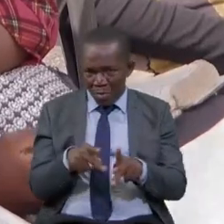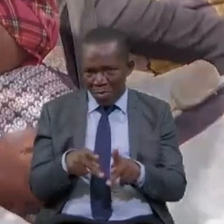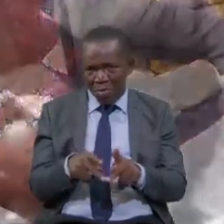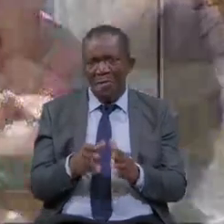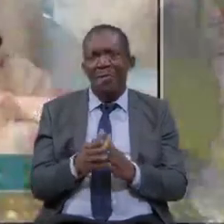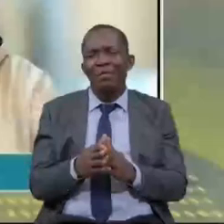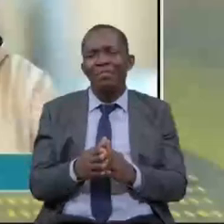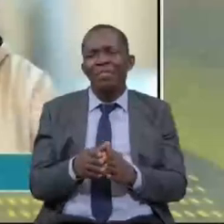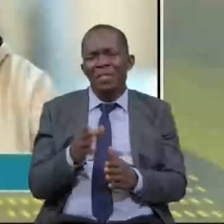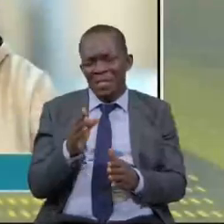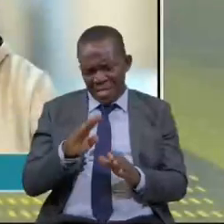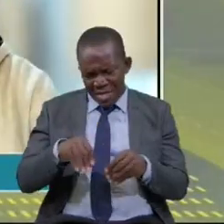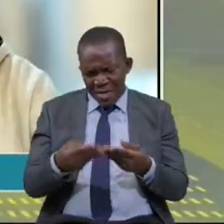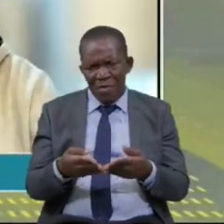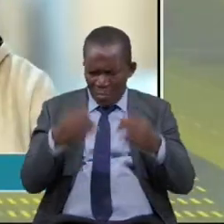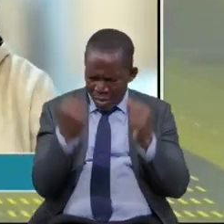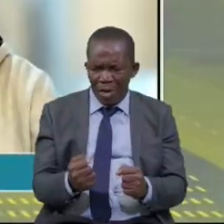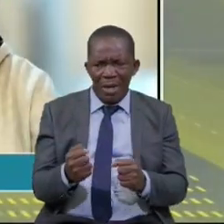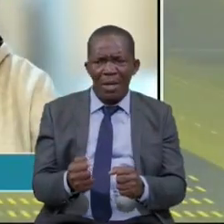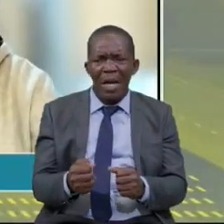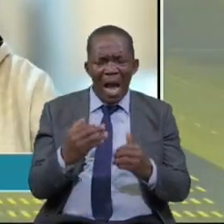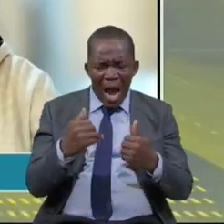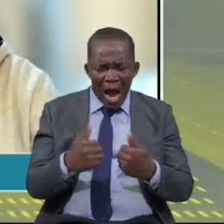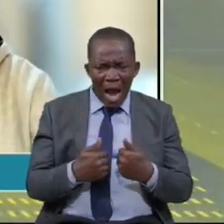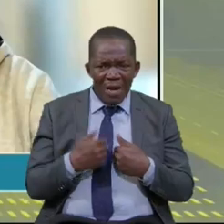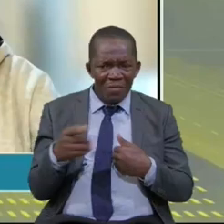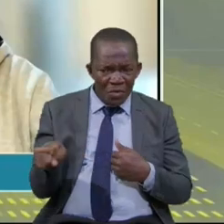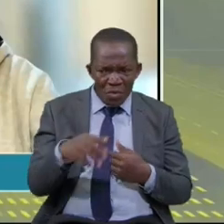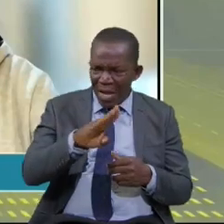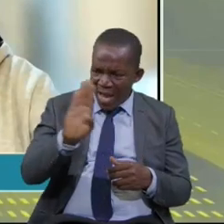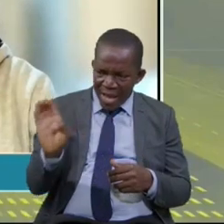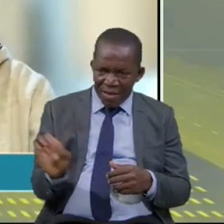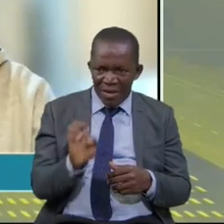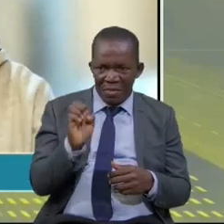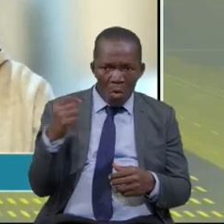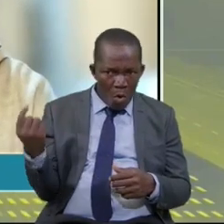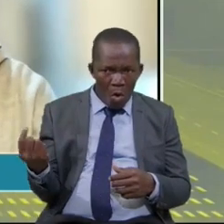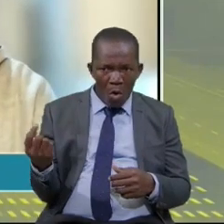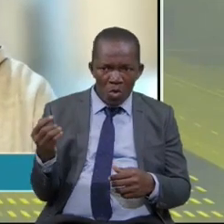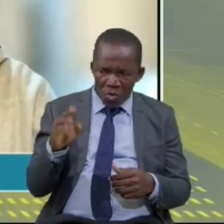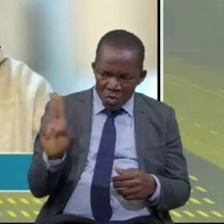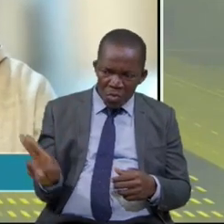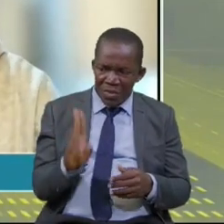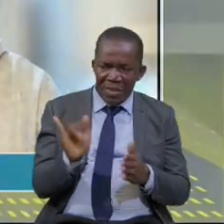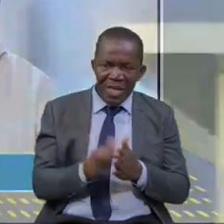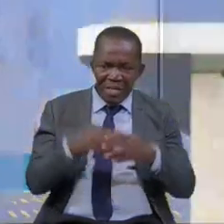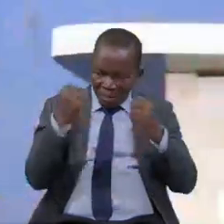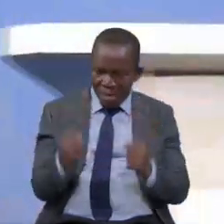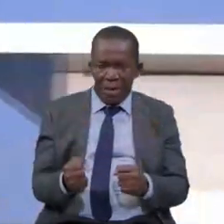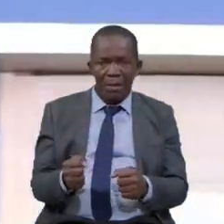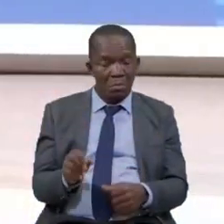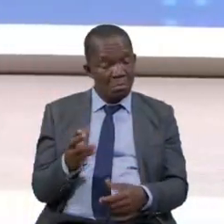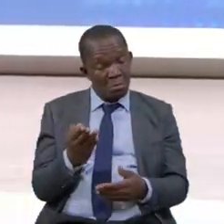donné le pouvoir. Est-ce que tu as jamais utilisé ce pouvoir? Plusieurs jamais.